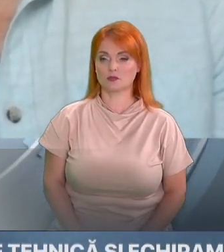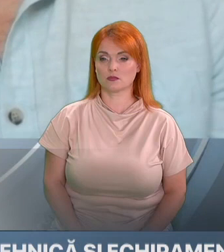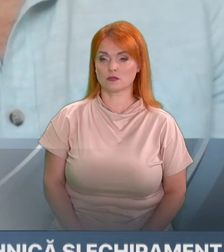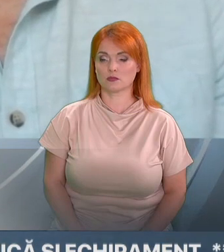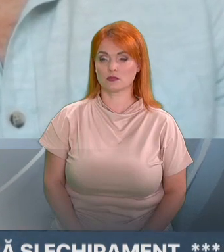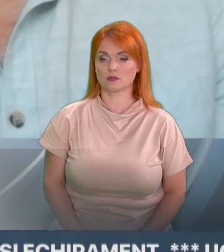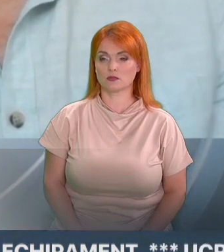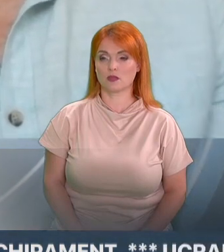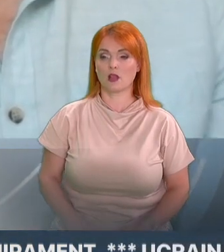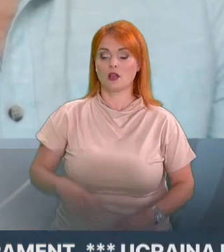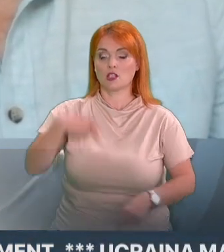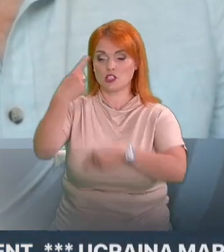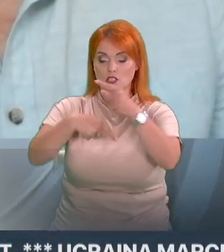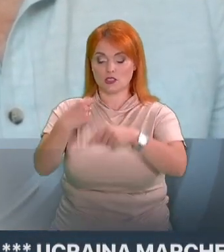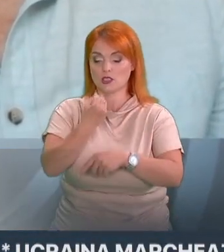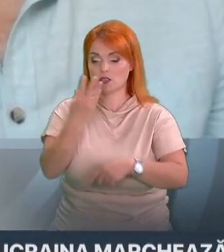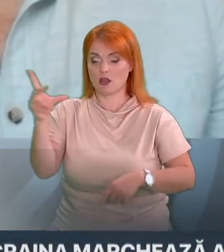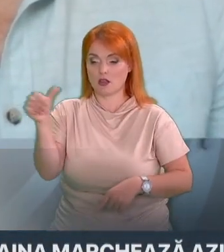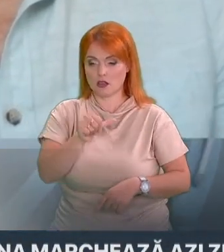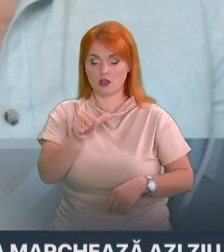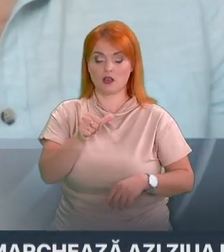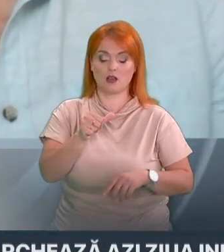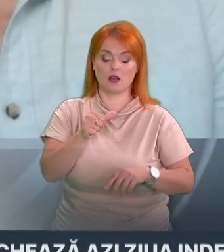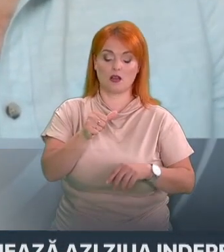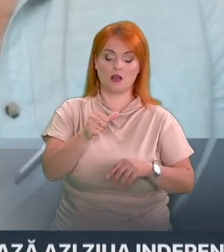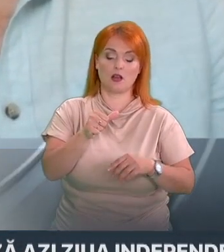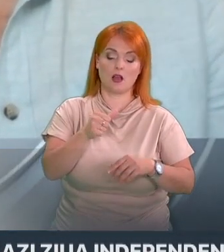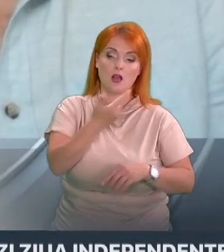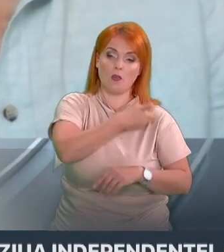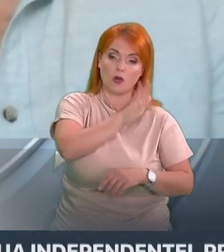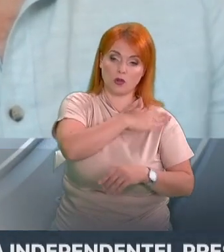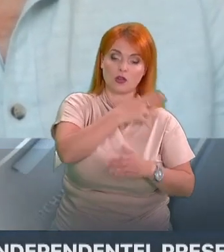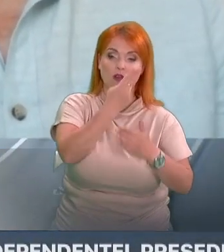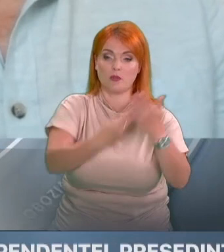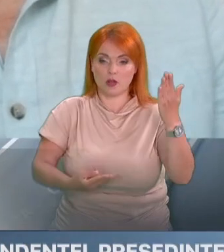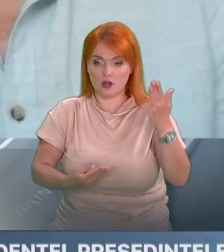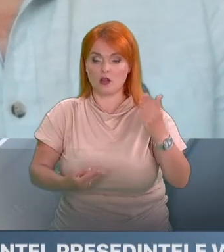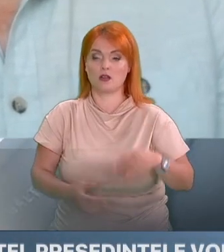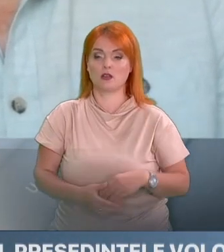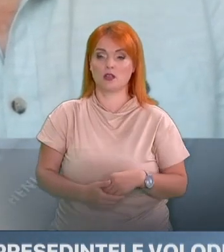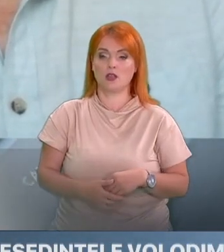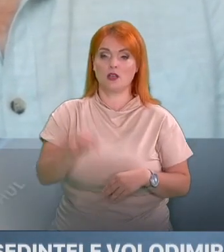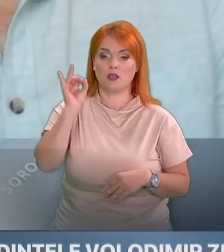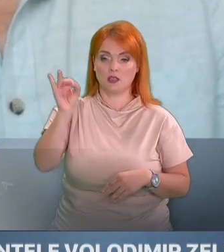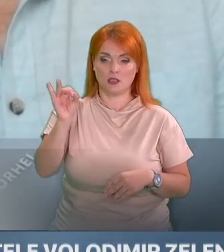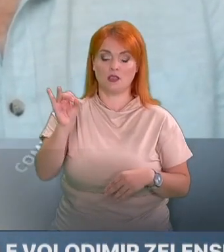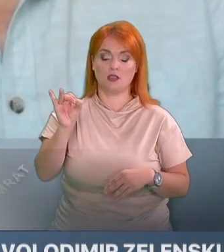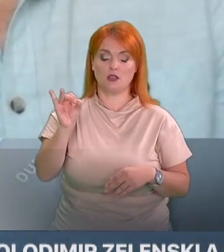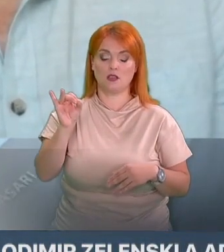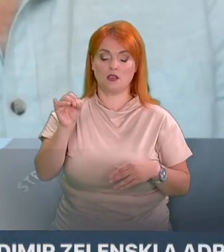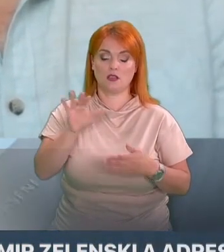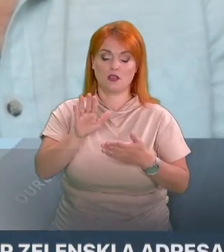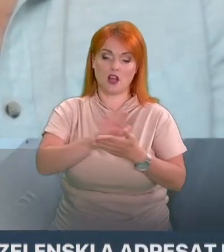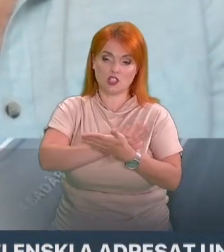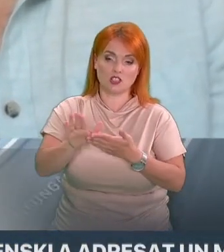Polonia va fi lichidată ca stat independent, suveran, va dispare de pe harta Europei